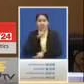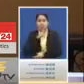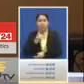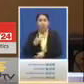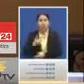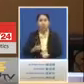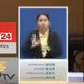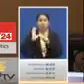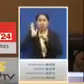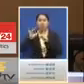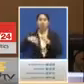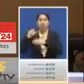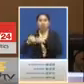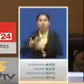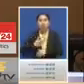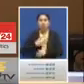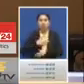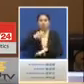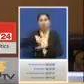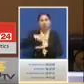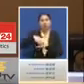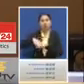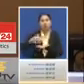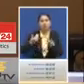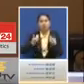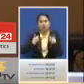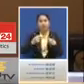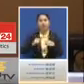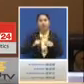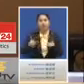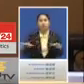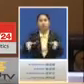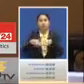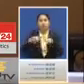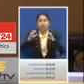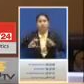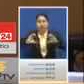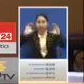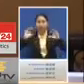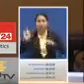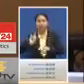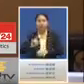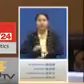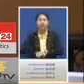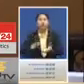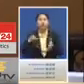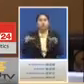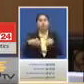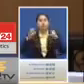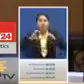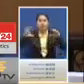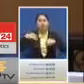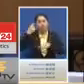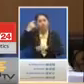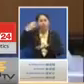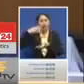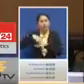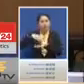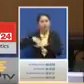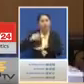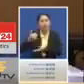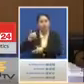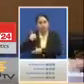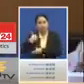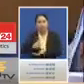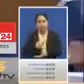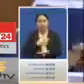เมื่อท่านอภิปรายเสร็จเนี่ยก็คงมีคำชี้แจงจากทางฝ่ายรัฐบาลเกี่ยวกับการทำเนี่ยผมก็ยังไม่ได้ตรวจเลยคำแถลงนโยบ